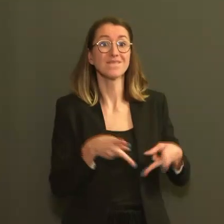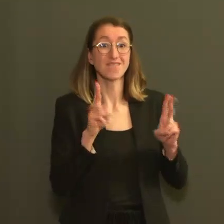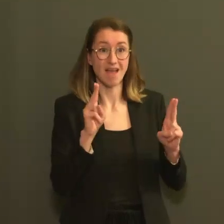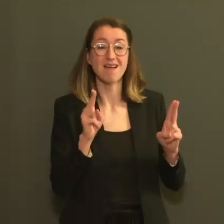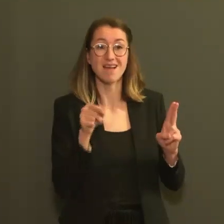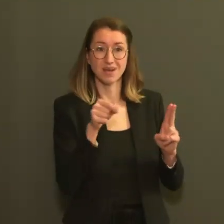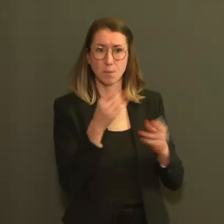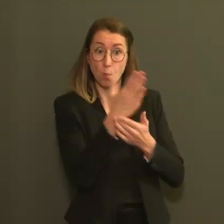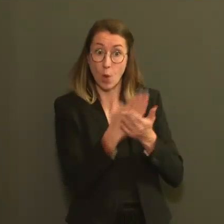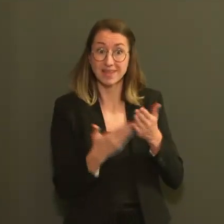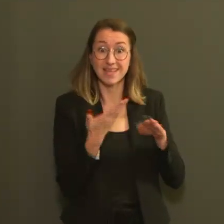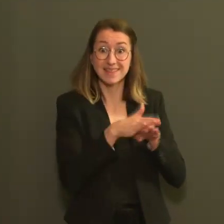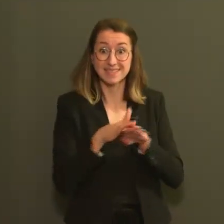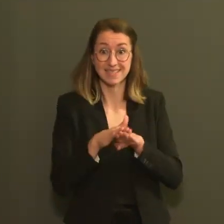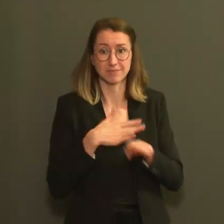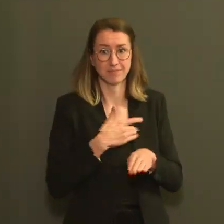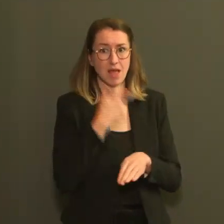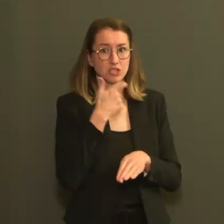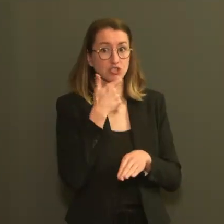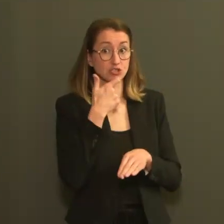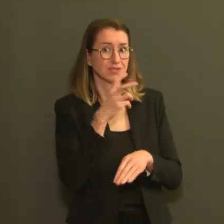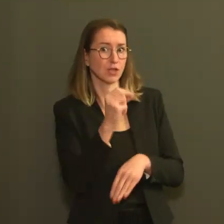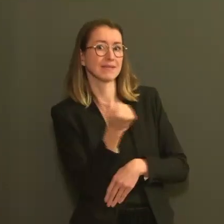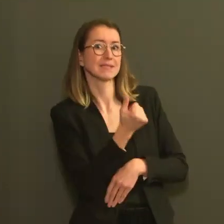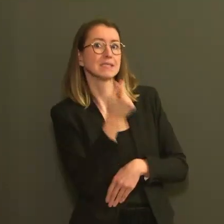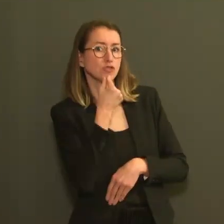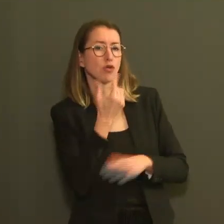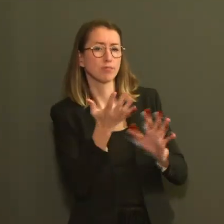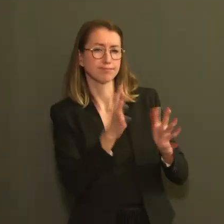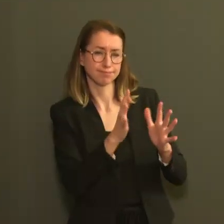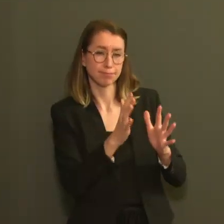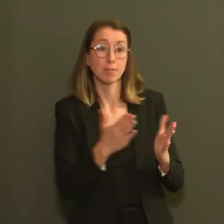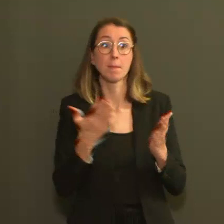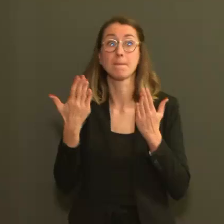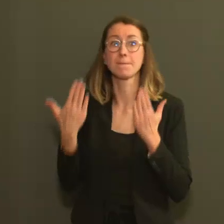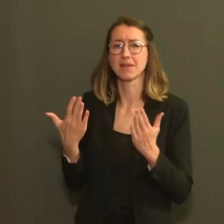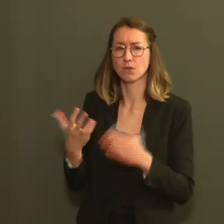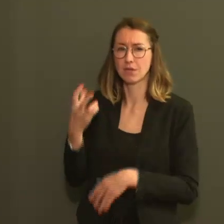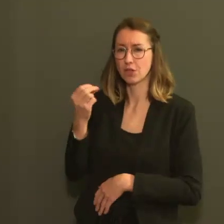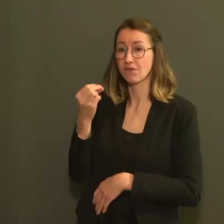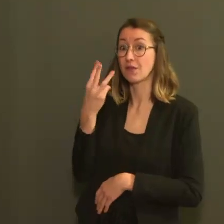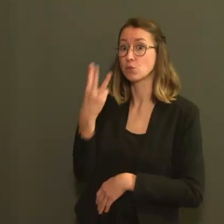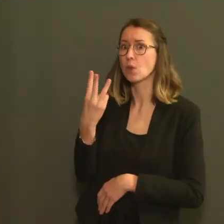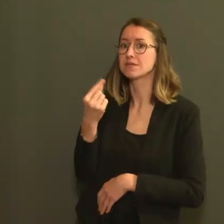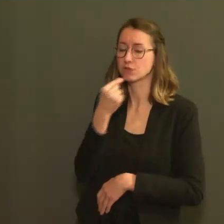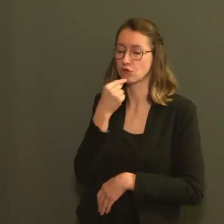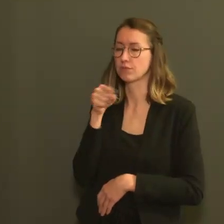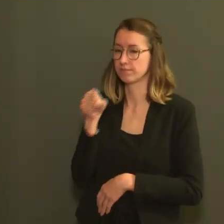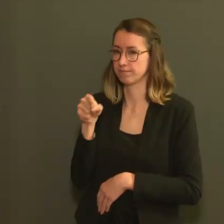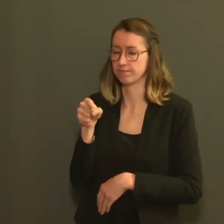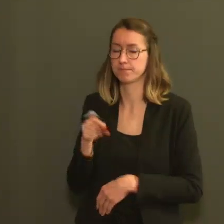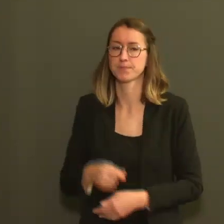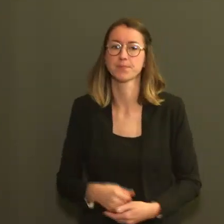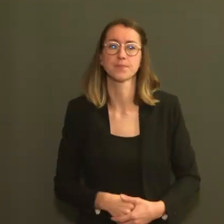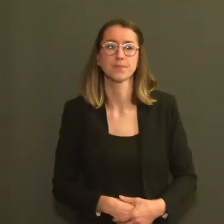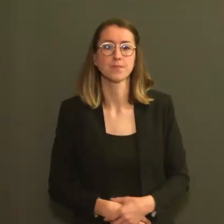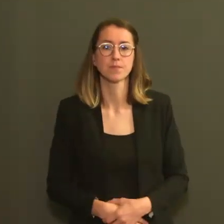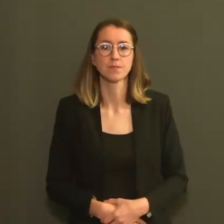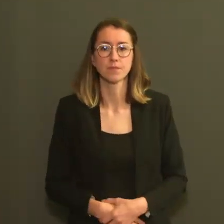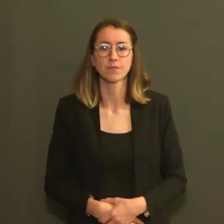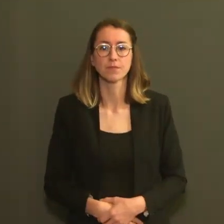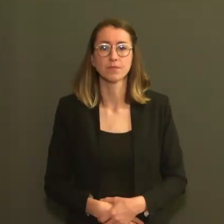de l'âge de 83 ans, donc un peu plus jeune. Une minorité des décès survient